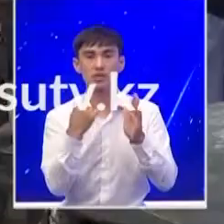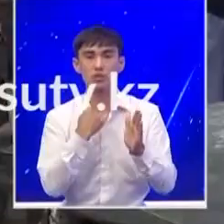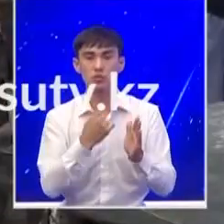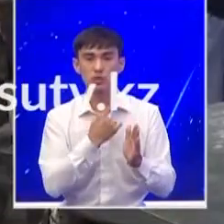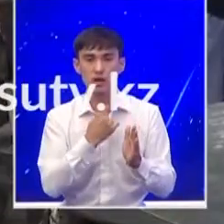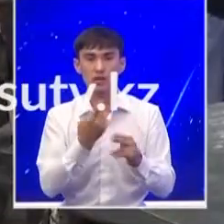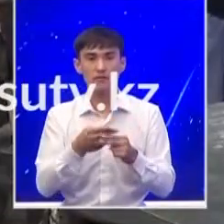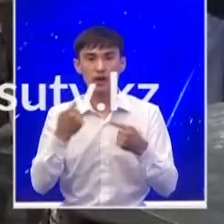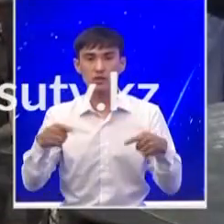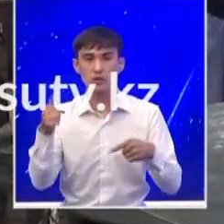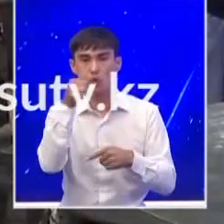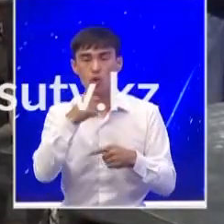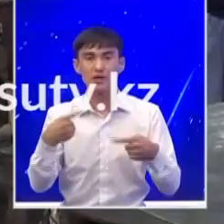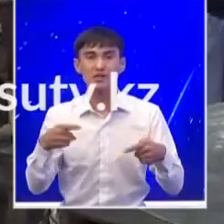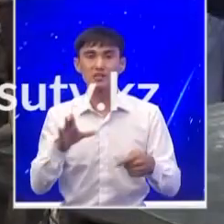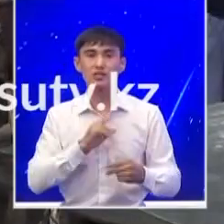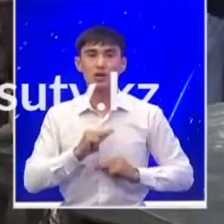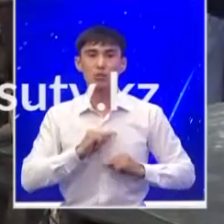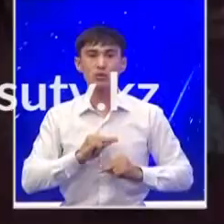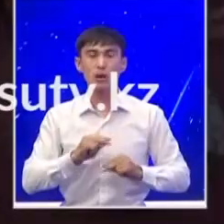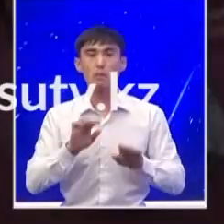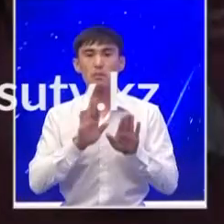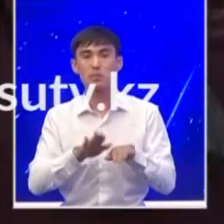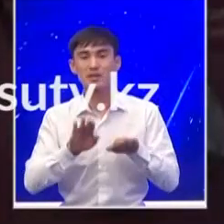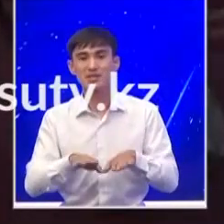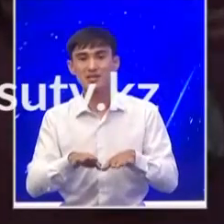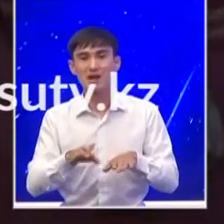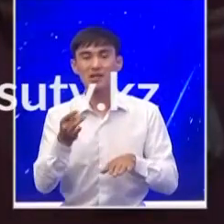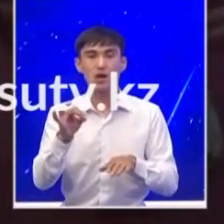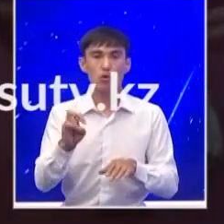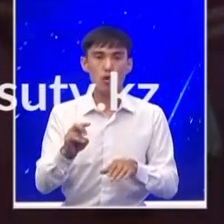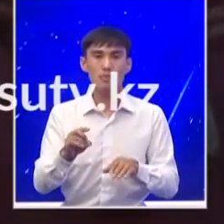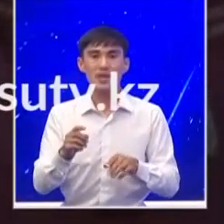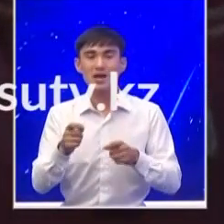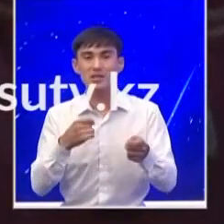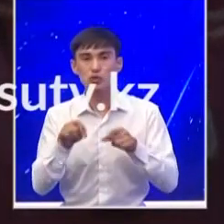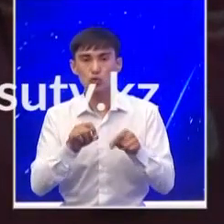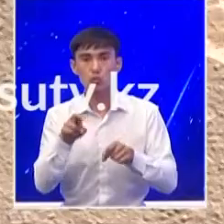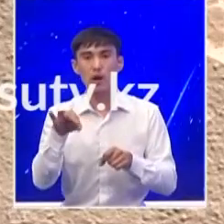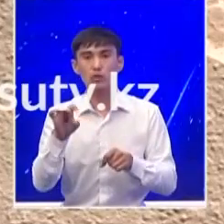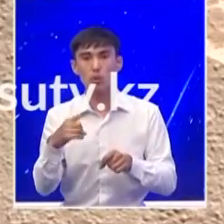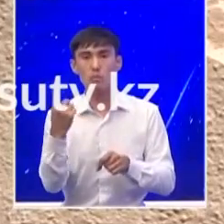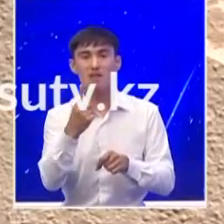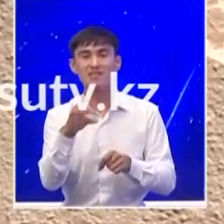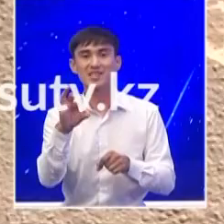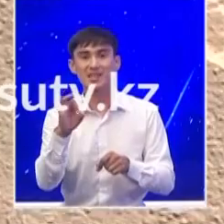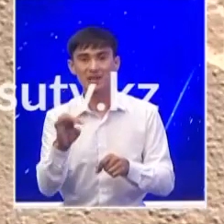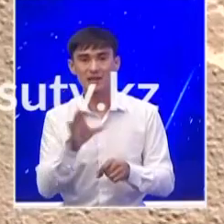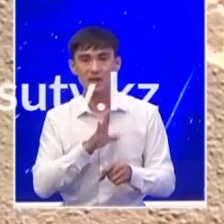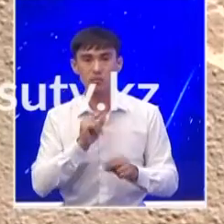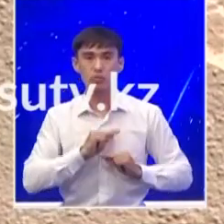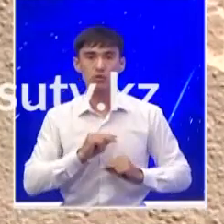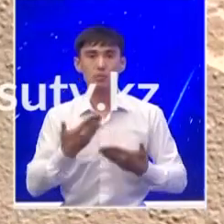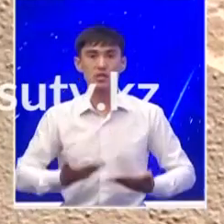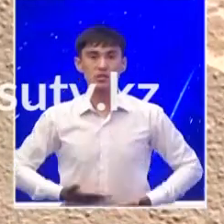разные годы он занимал различные посты – от председателя райкома комсомола и инструктора парткома до первого секретаря. При жизни он